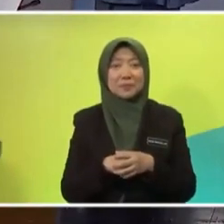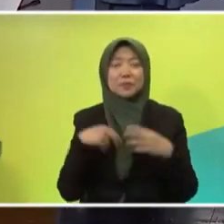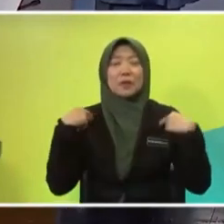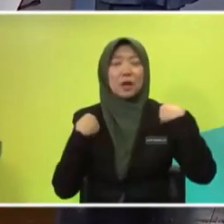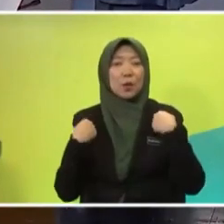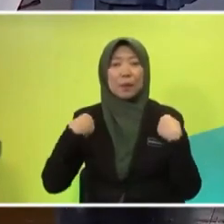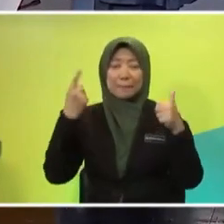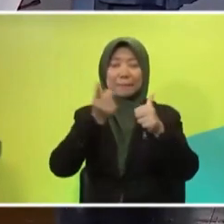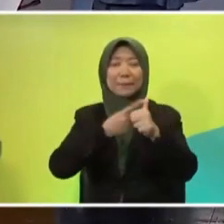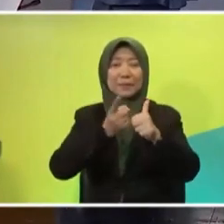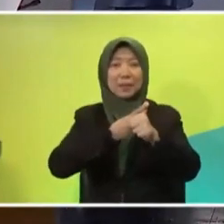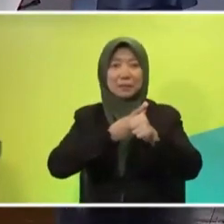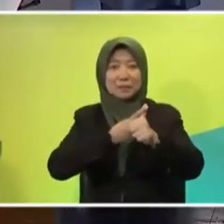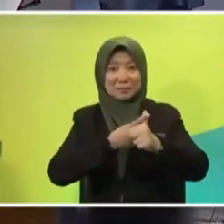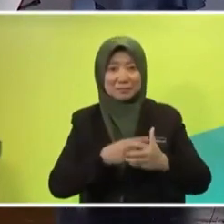yang pertama.